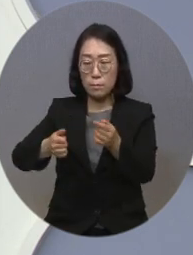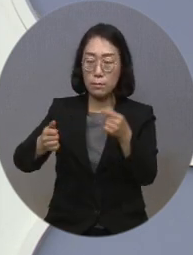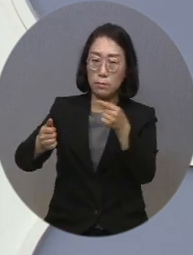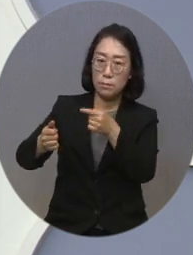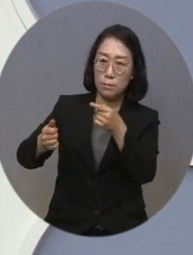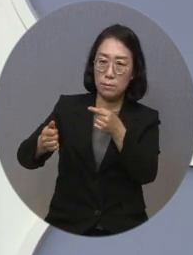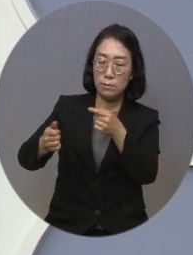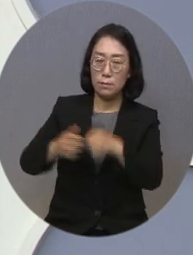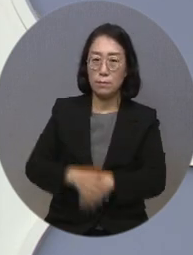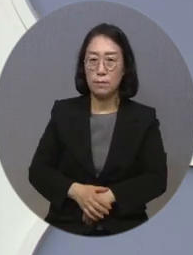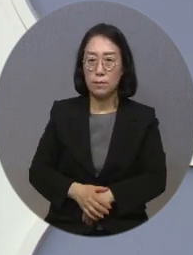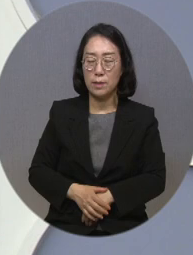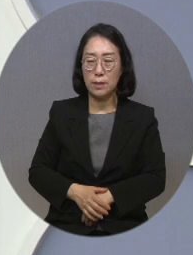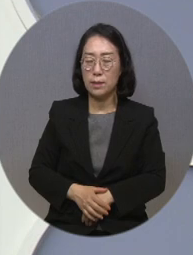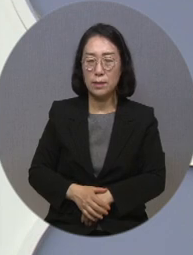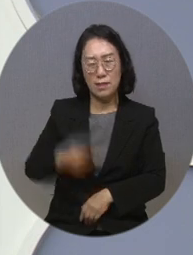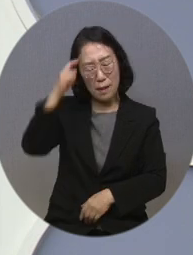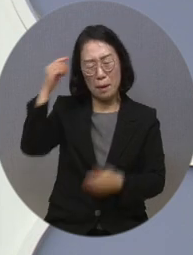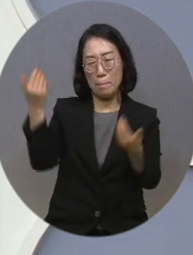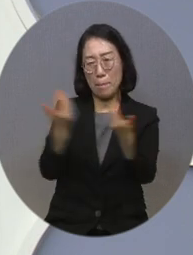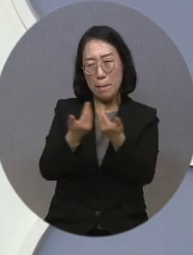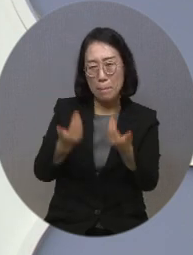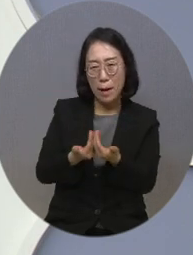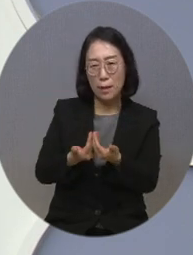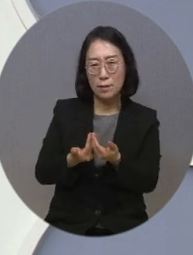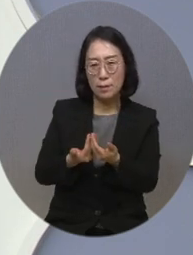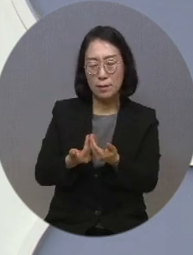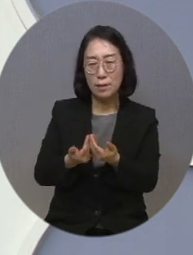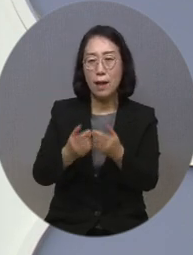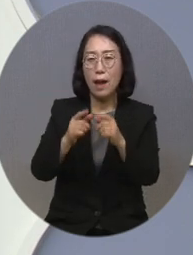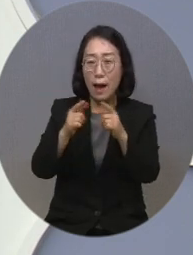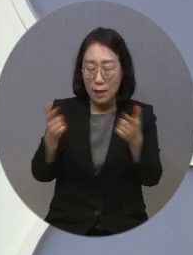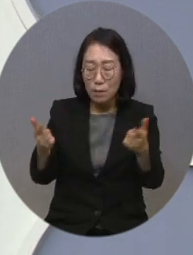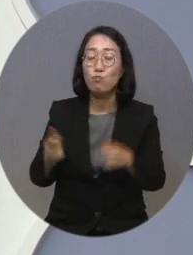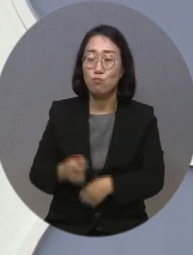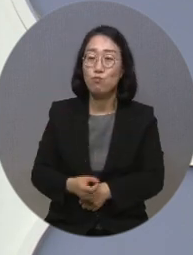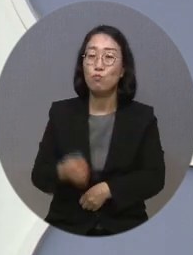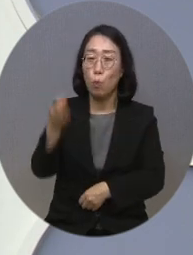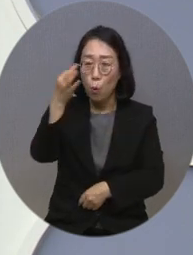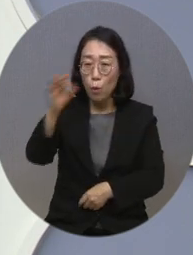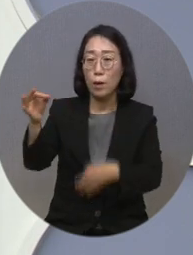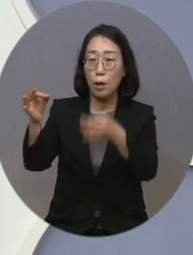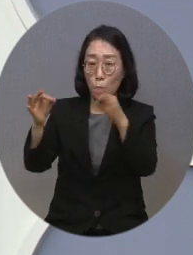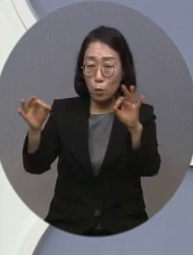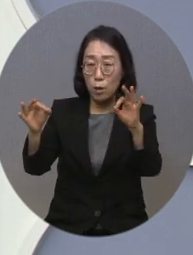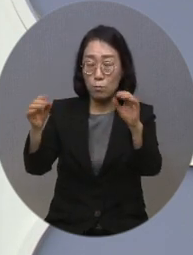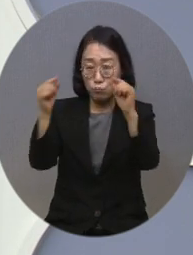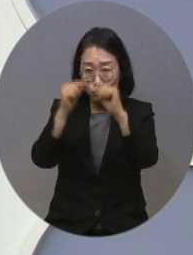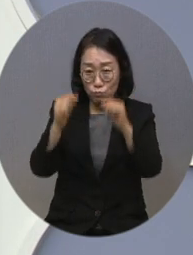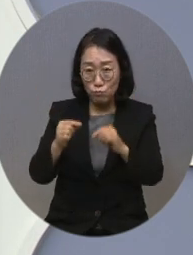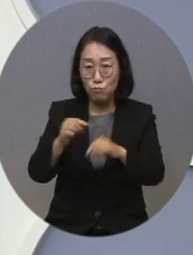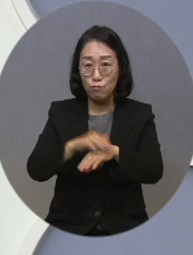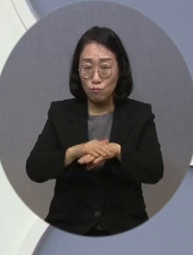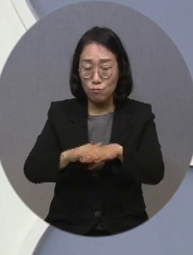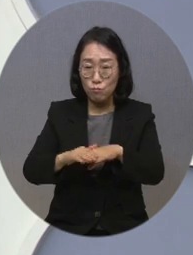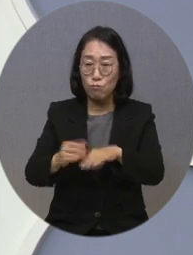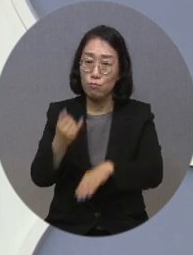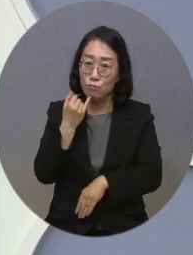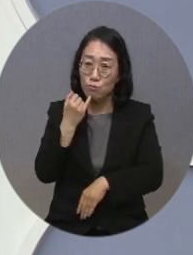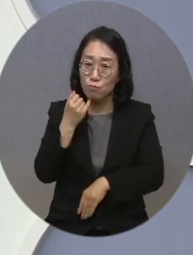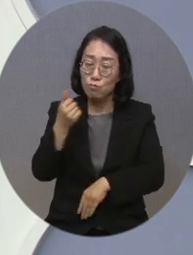잡고 비토의 대상이 안 되는 그런 인물이 이번에 선정이 됐으면 좋겠다 이렇게 했는데 저는 뭐 무난하신 분이